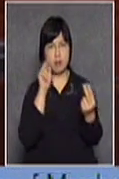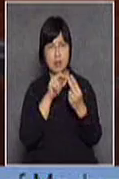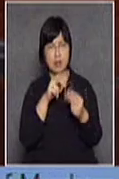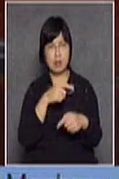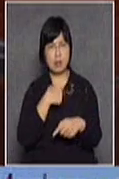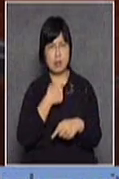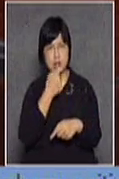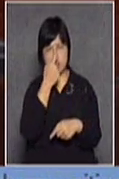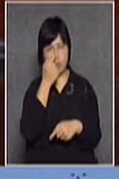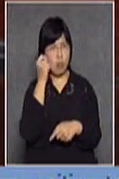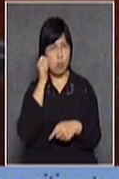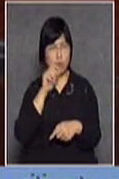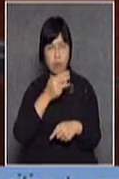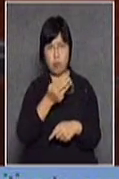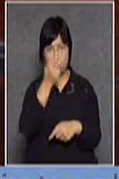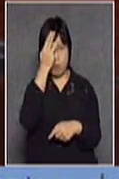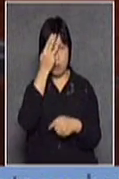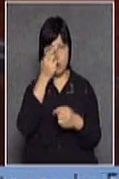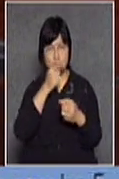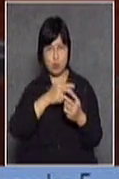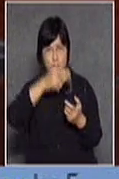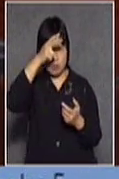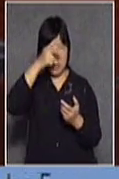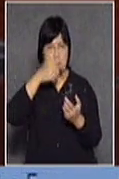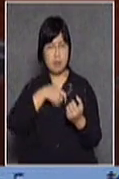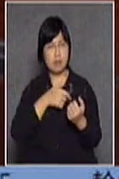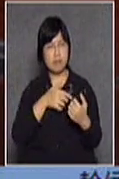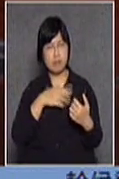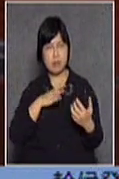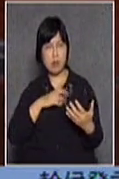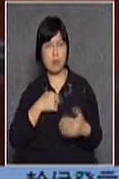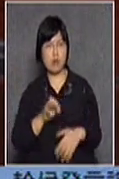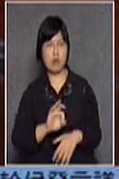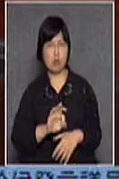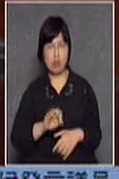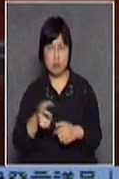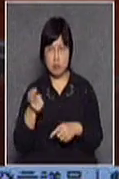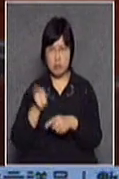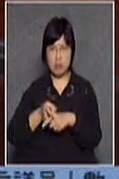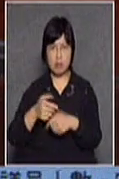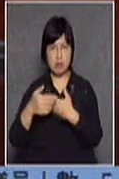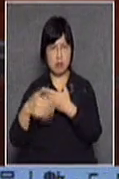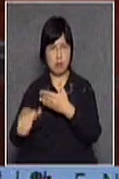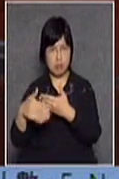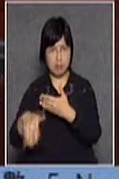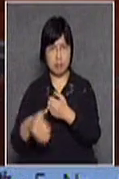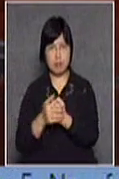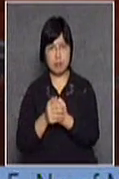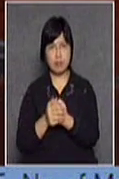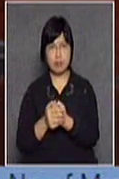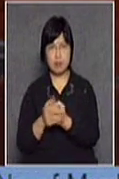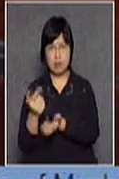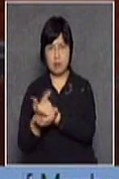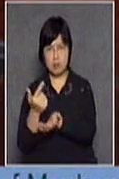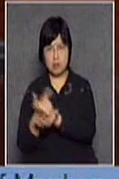咁有官式嘅場面啦，係嘛？咁但係究竟呢一個同外國啲主要嘅